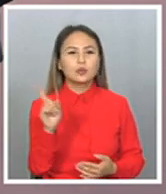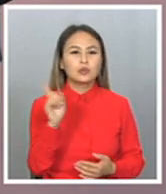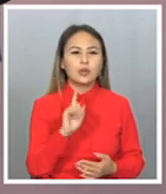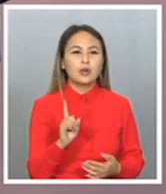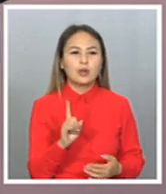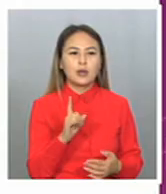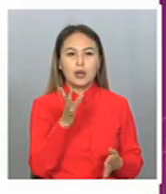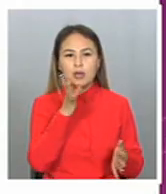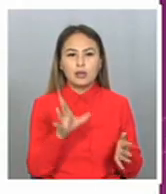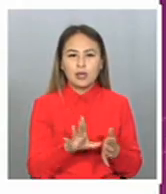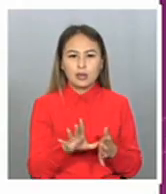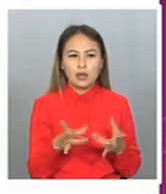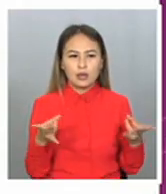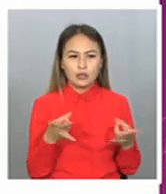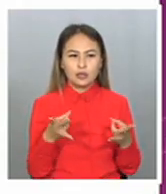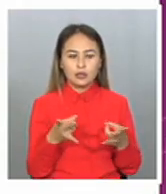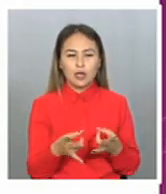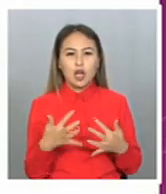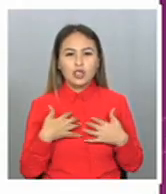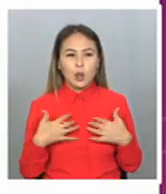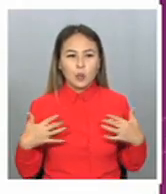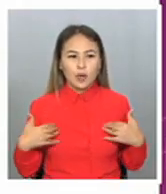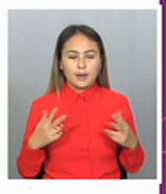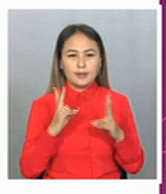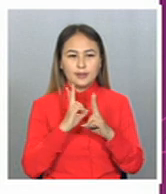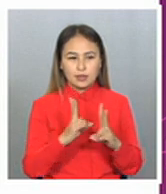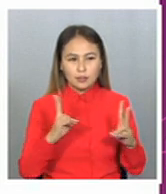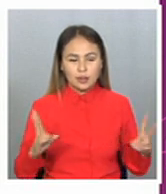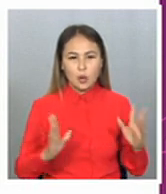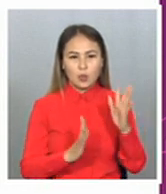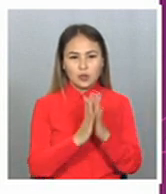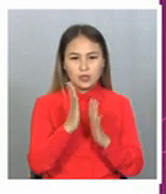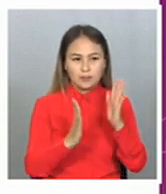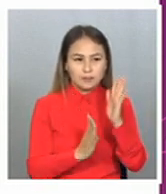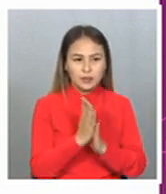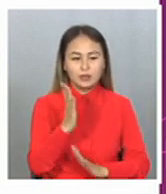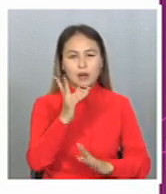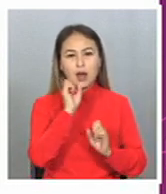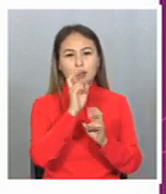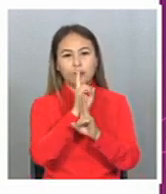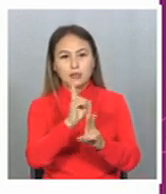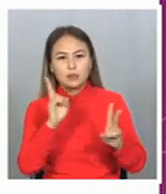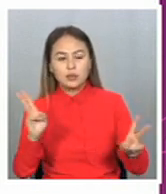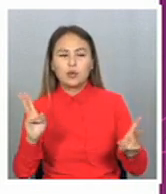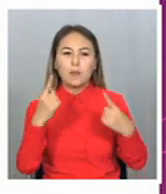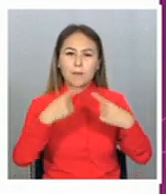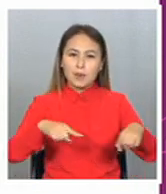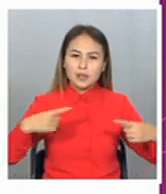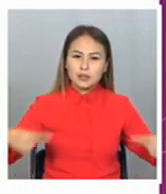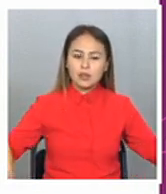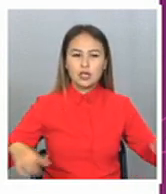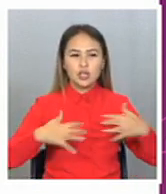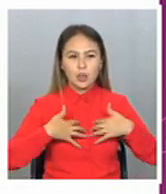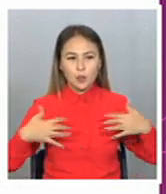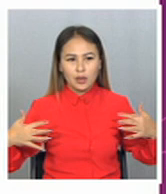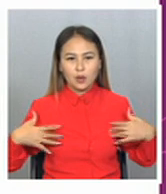энергия қажет. Жануардың кейбірі өсімдікті, ал кейбірі басқа жануарды қорек